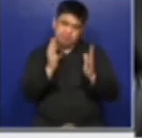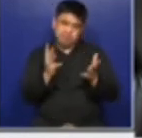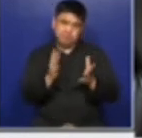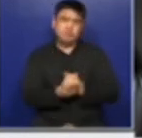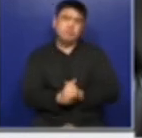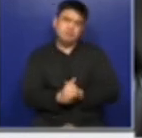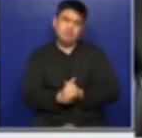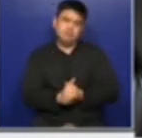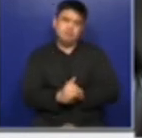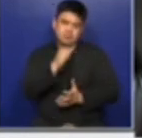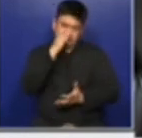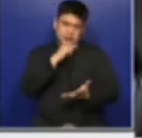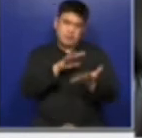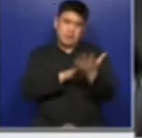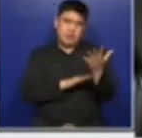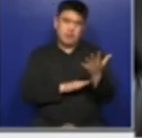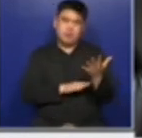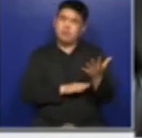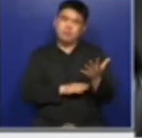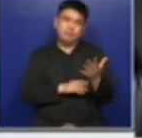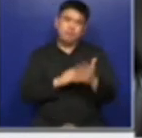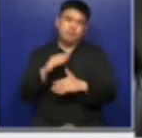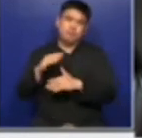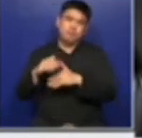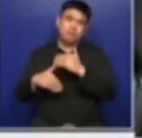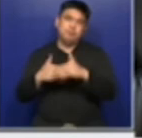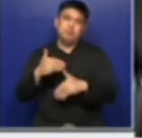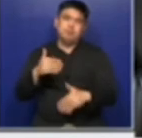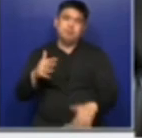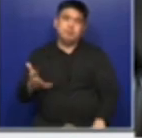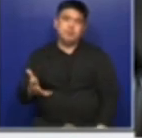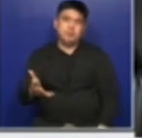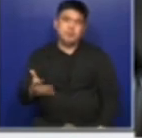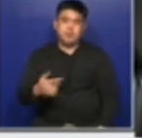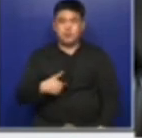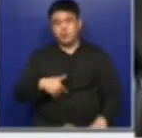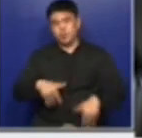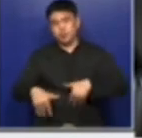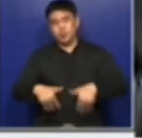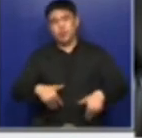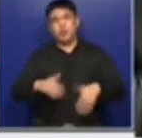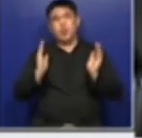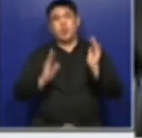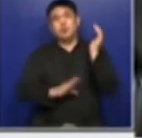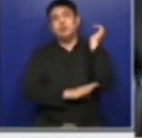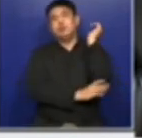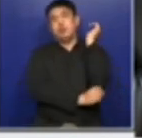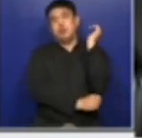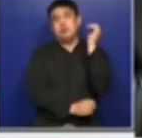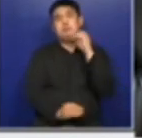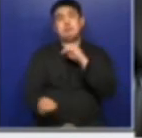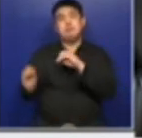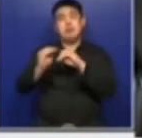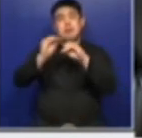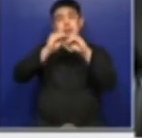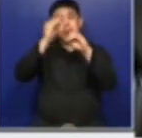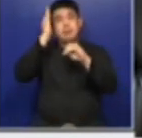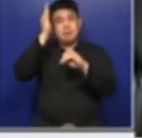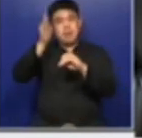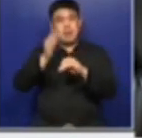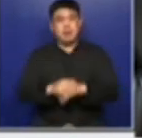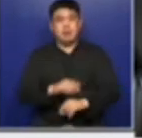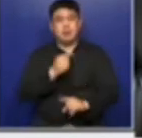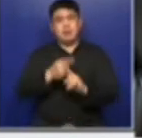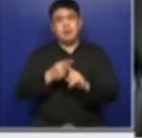มว่าประเทศชาติไปไม่รอดประเทศไปรอดครับแต่ประชาชนคนยากคนจนจะมากขึ้นและอีกไม่น้อยกว่า3เดือน